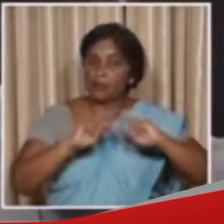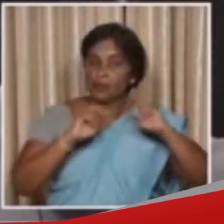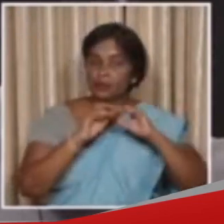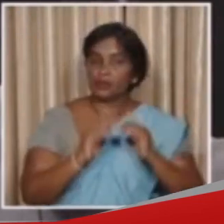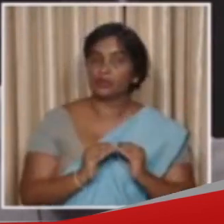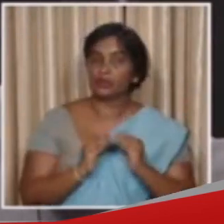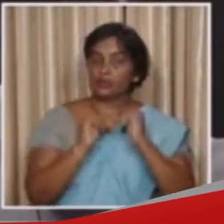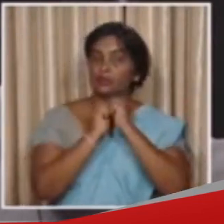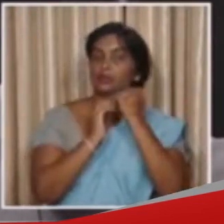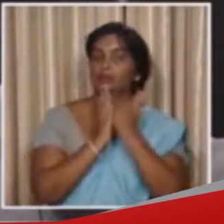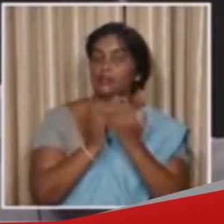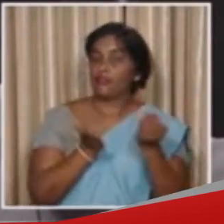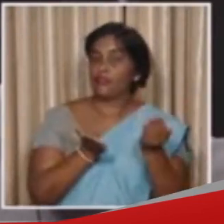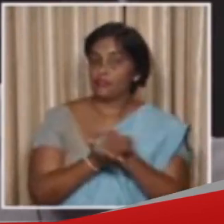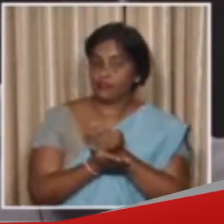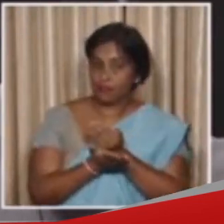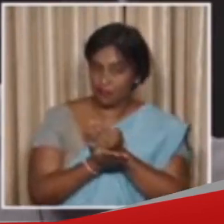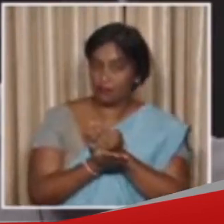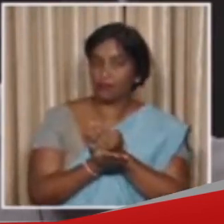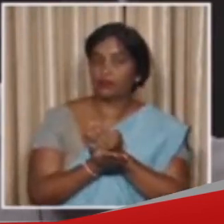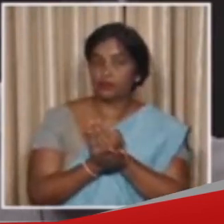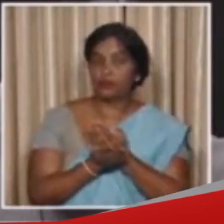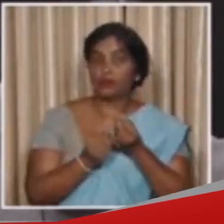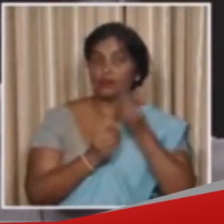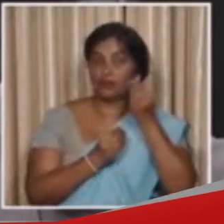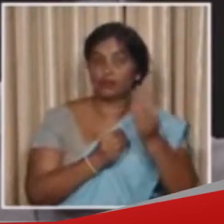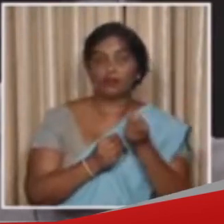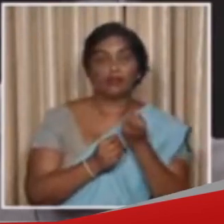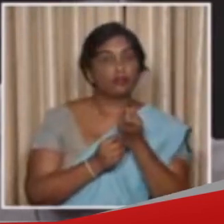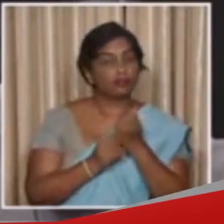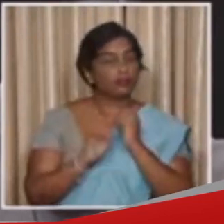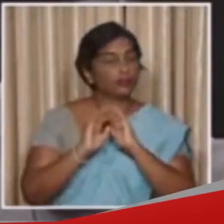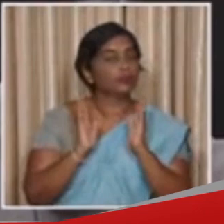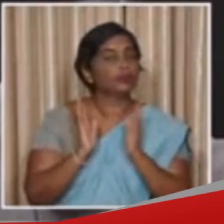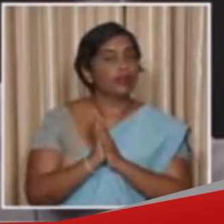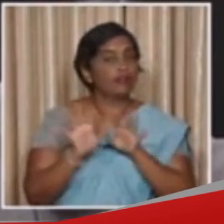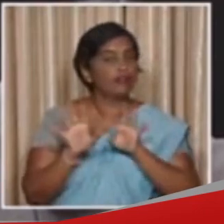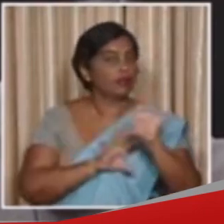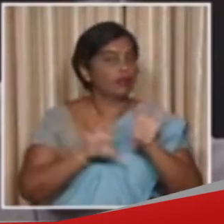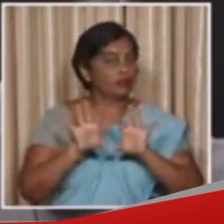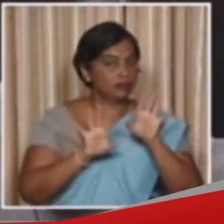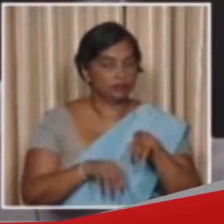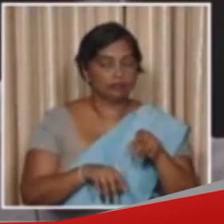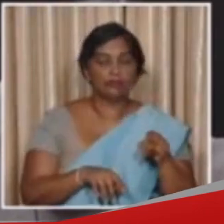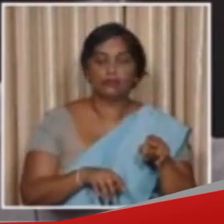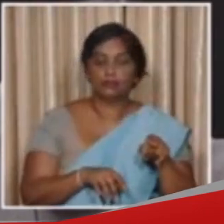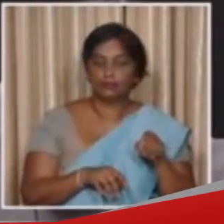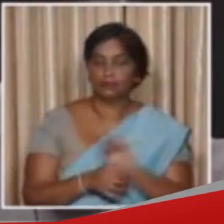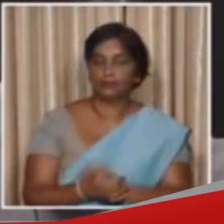සංවර්ධන කටයුතු සඳහා වෙන් කළ සහ නිකුත් කළ ප්‍රතිපාදනය වෙන් වෙන් වශයෙන්